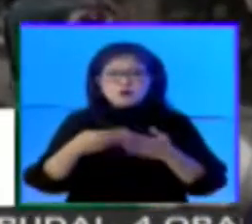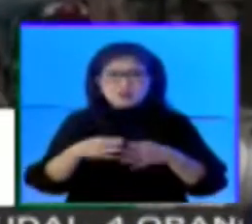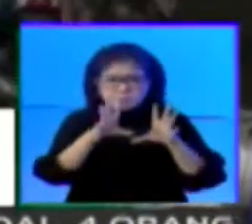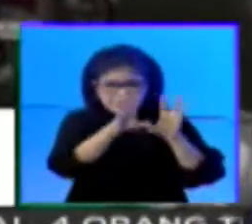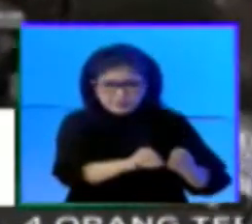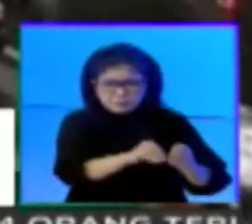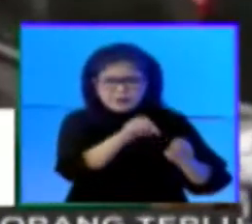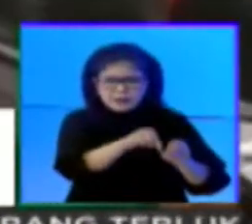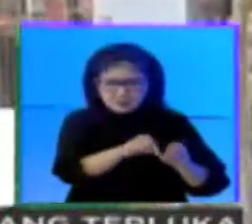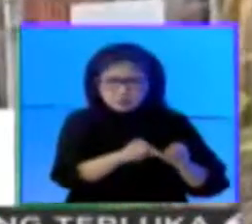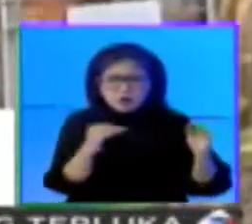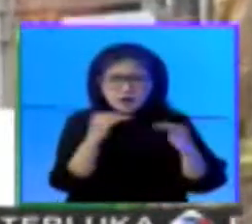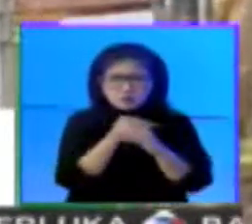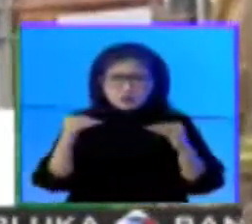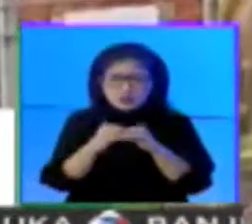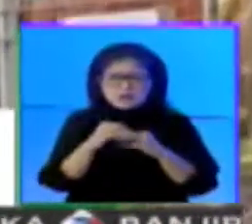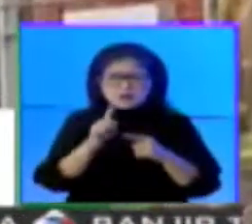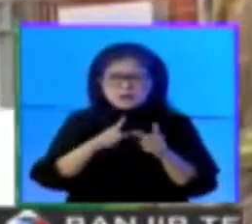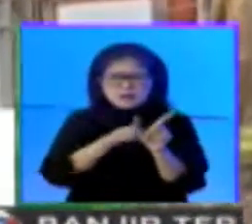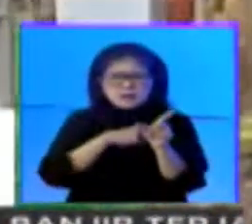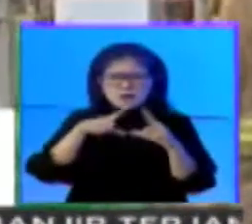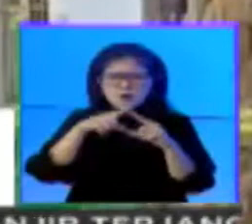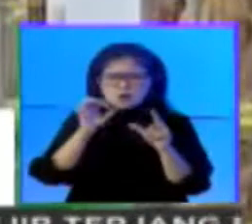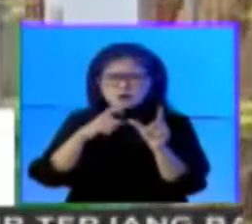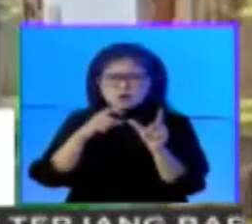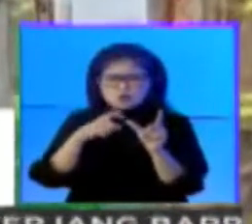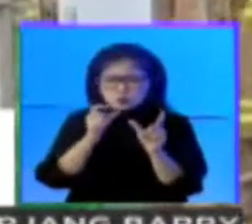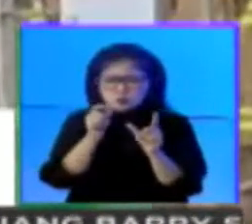arus lalu lintas dari kawasan Yos Sudarso menuju Cempaka Emas sempat